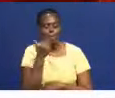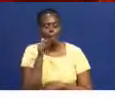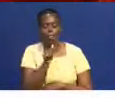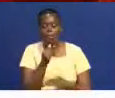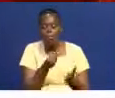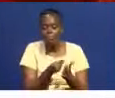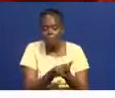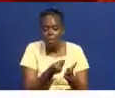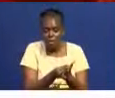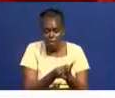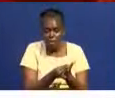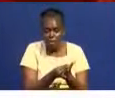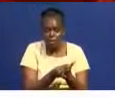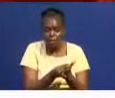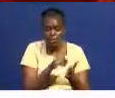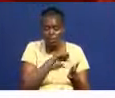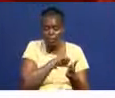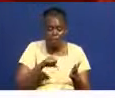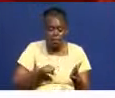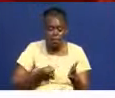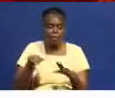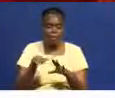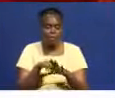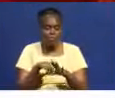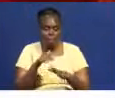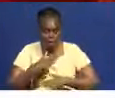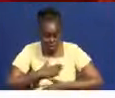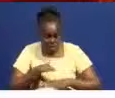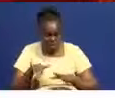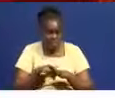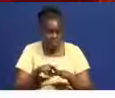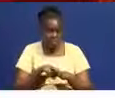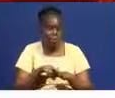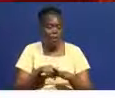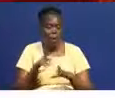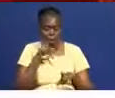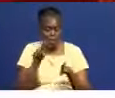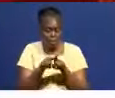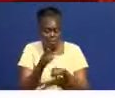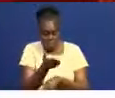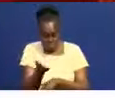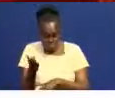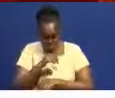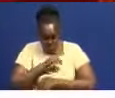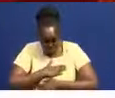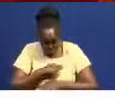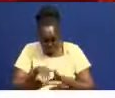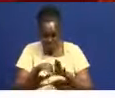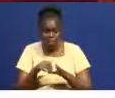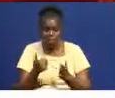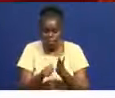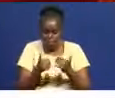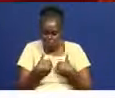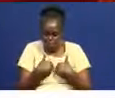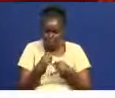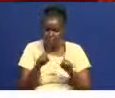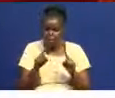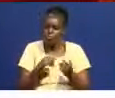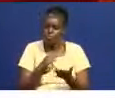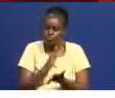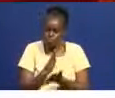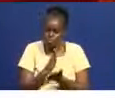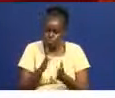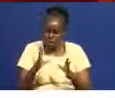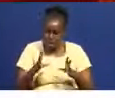Bao ilikuwa sisi tupewe kama wabunge wa Senate, na najua ndugu zangu maseneta wako hapa, tuna shida za pesa ndio, lakini nina